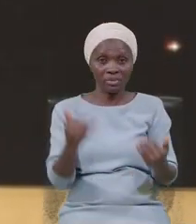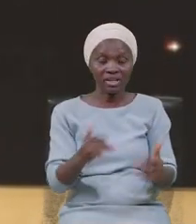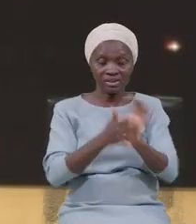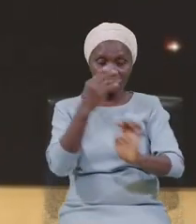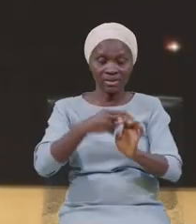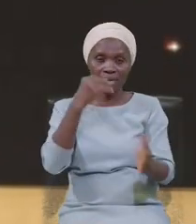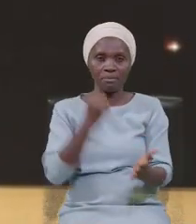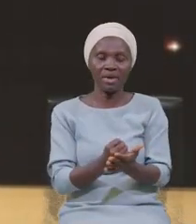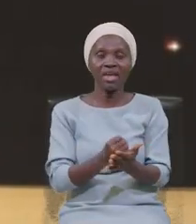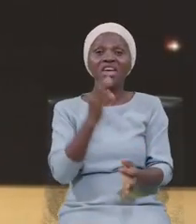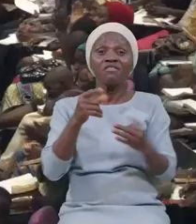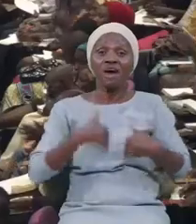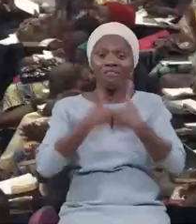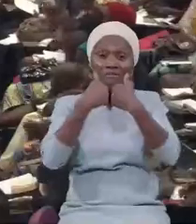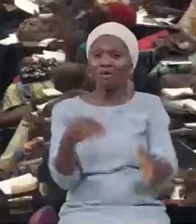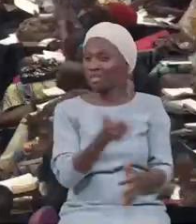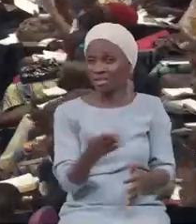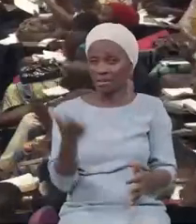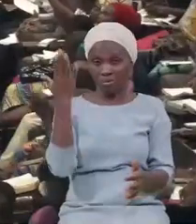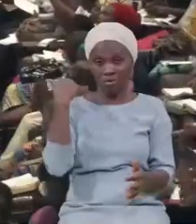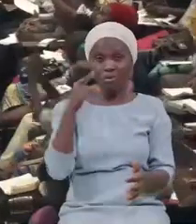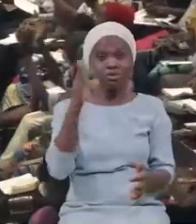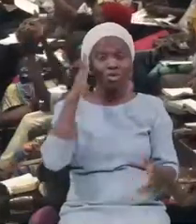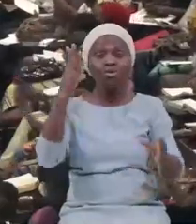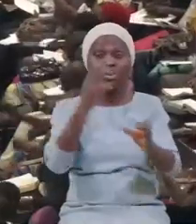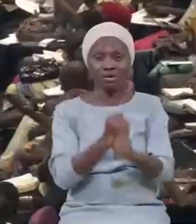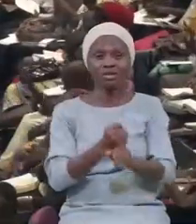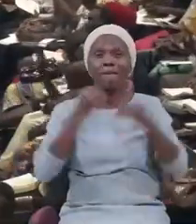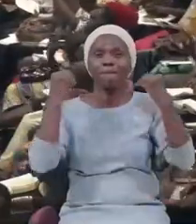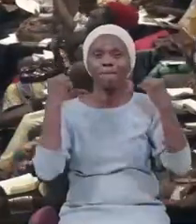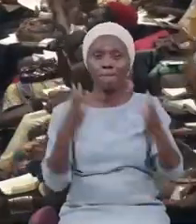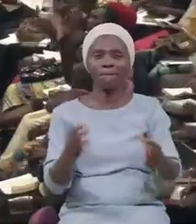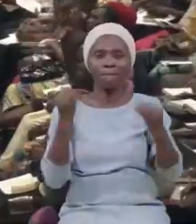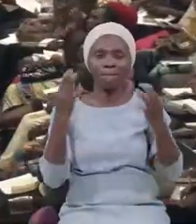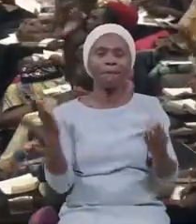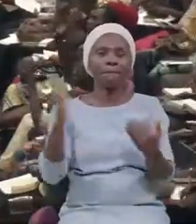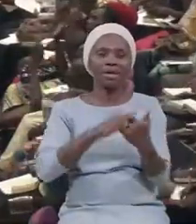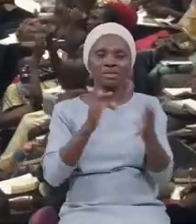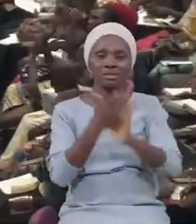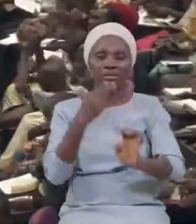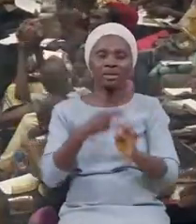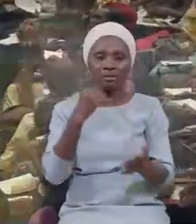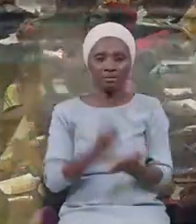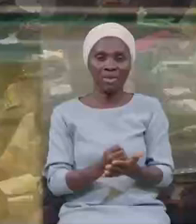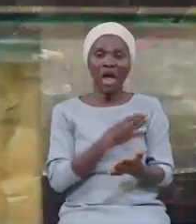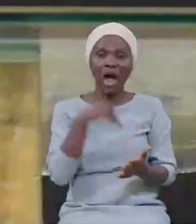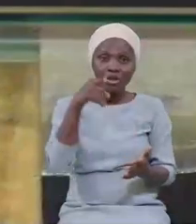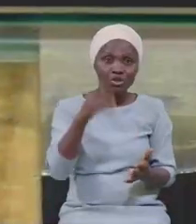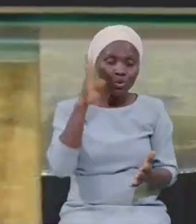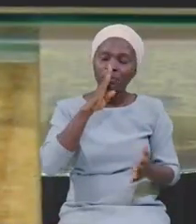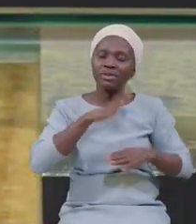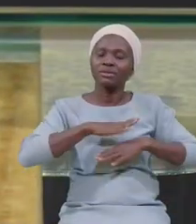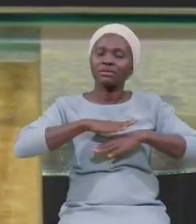aurez une portion multiple au nom de Jésus. Et vous vous rassasierez et